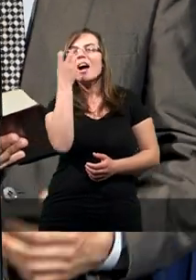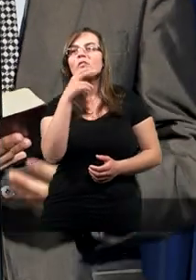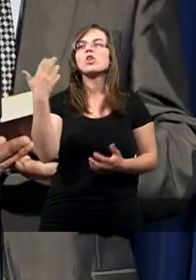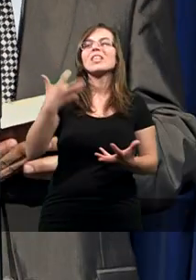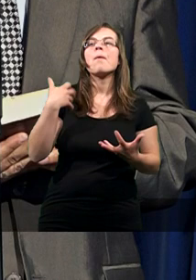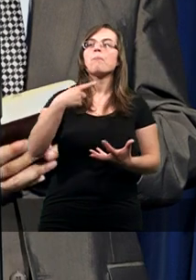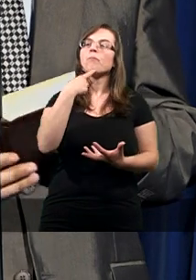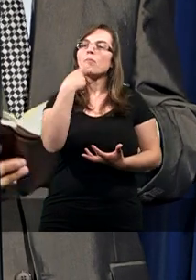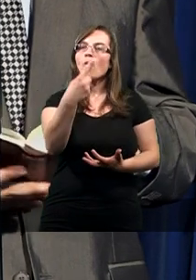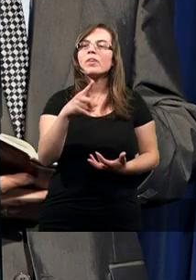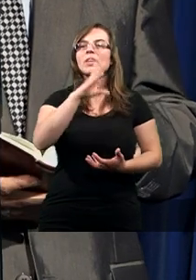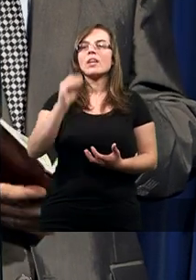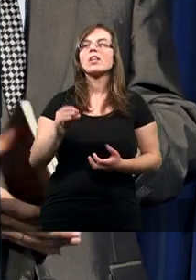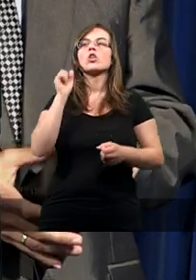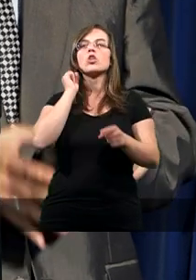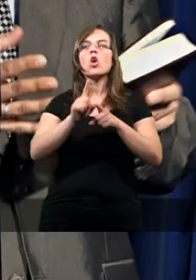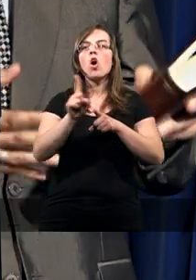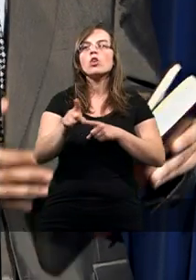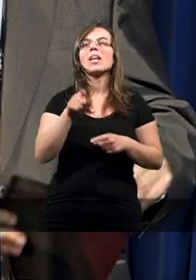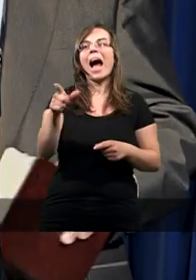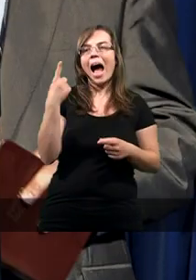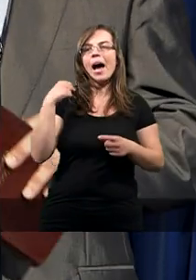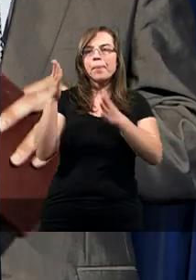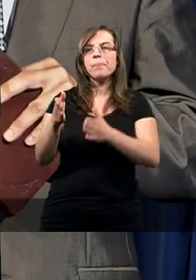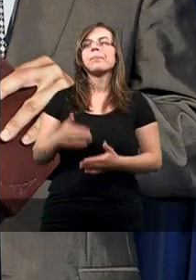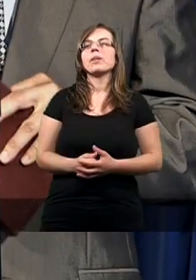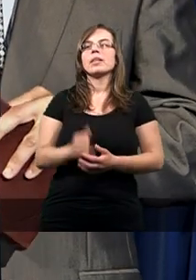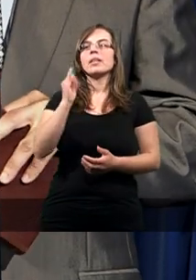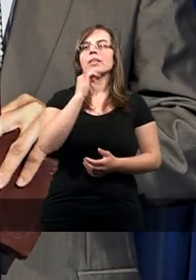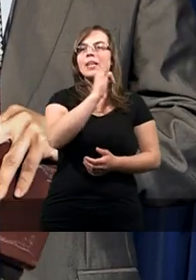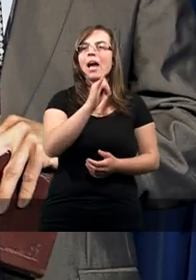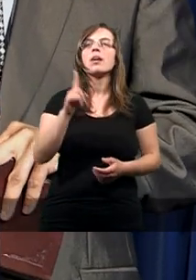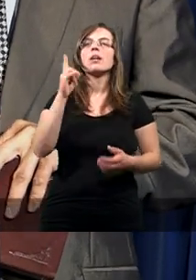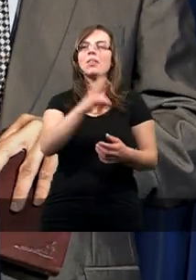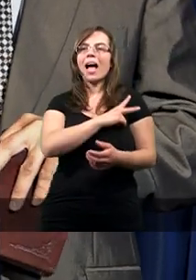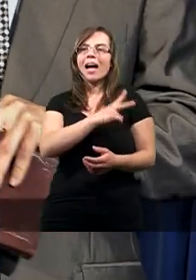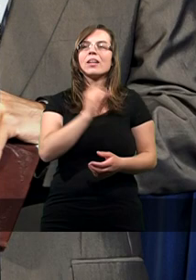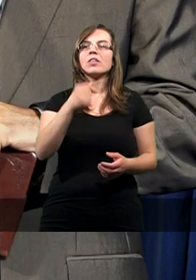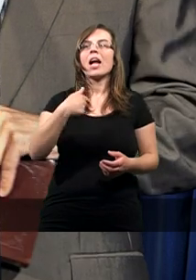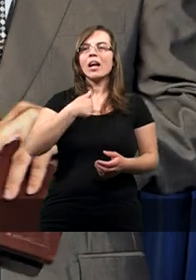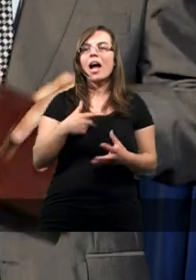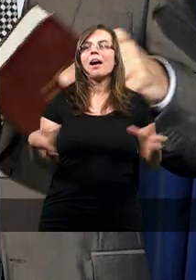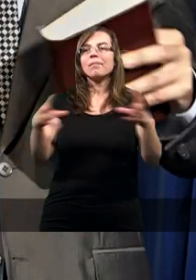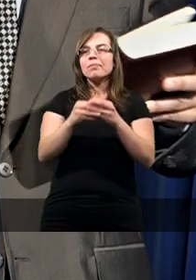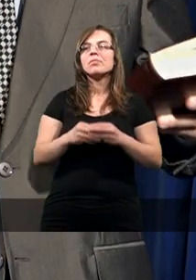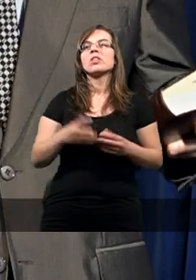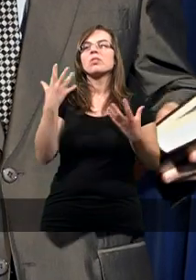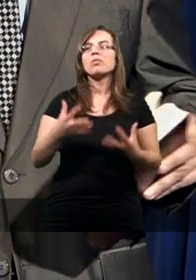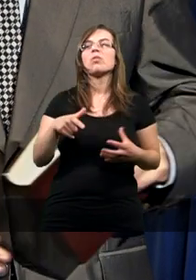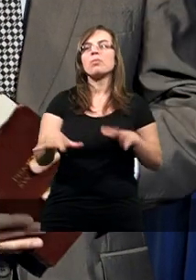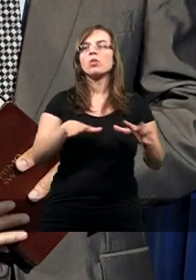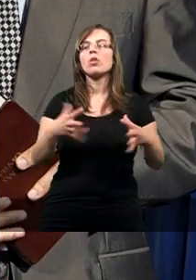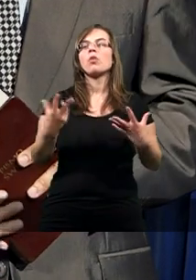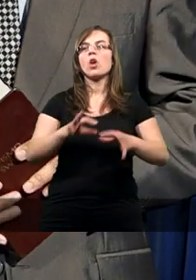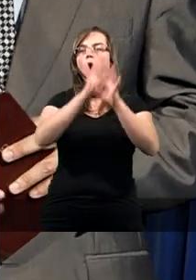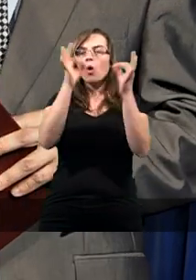ciekawostka, chciałbym powiedzieć, że siostra Cheryl, jej narzeczony i ja zostaliśmy, jakby wzięliśmy